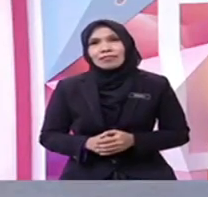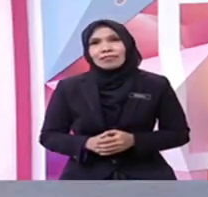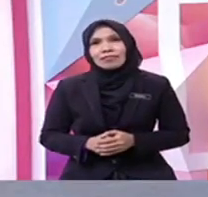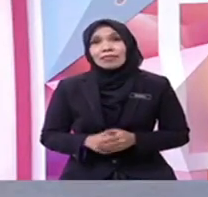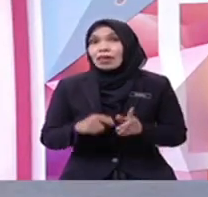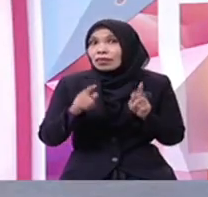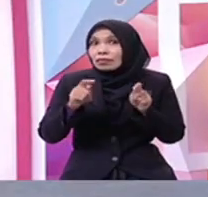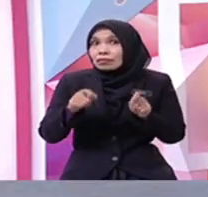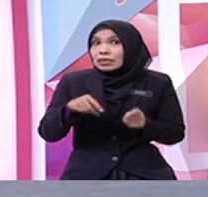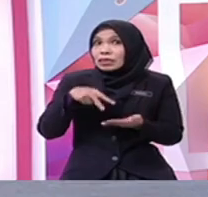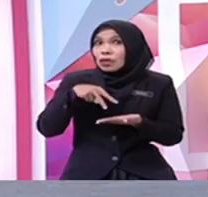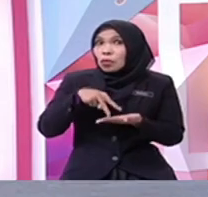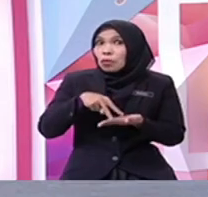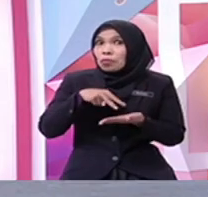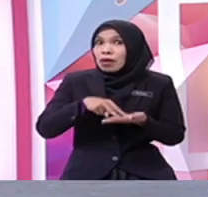kata tunggu